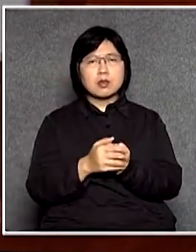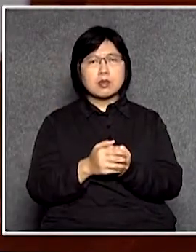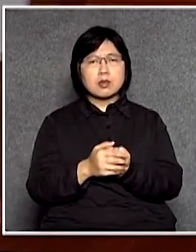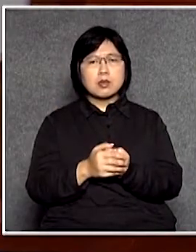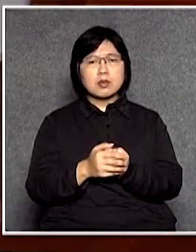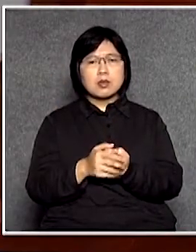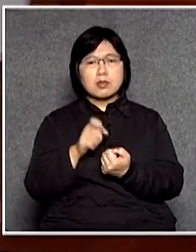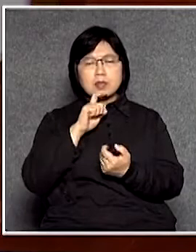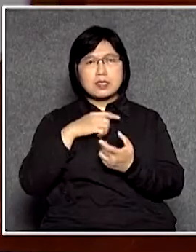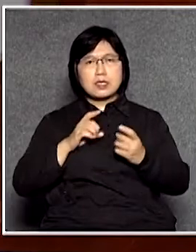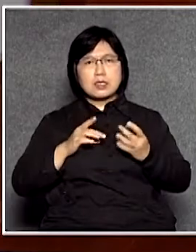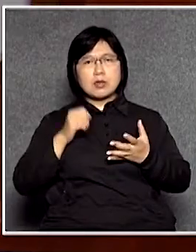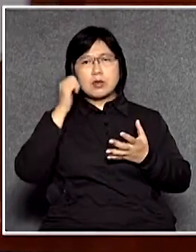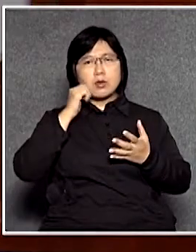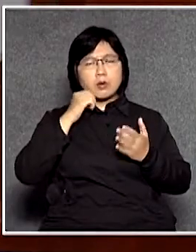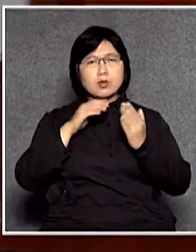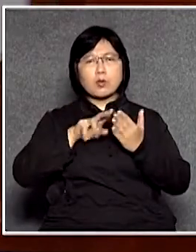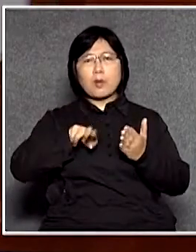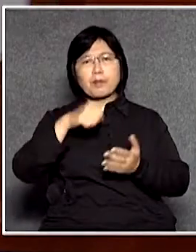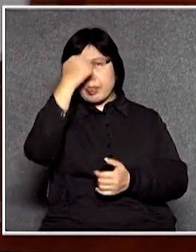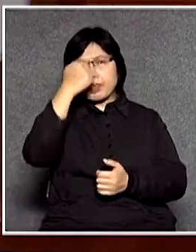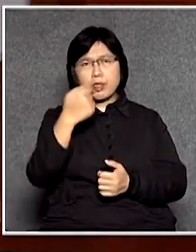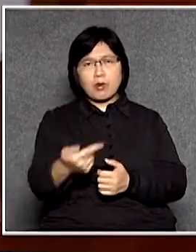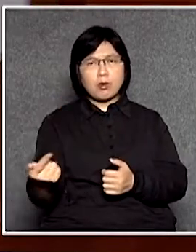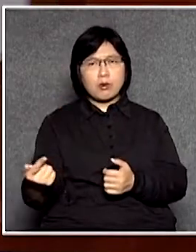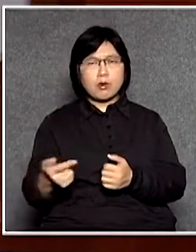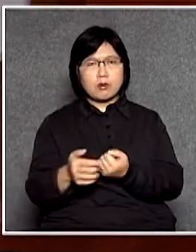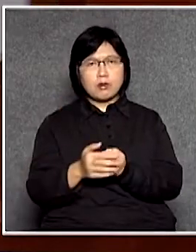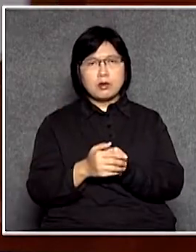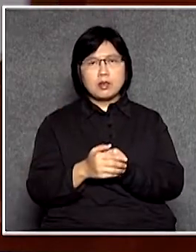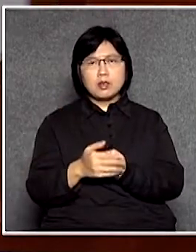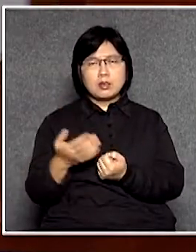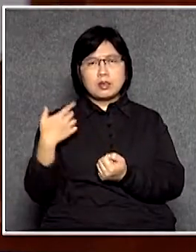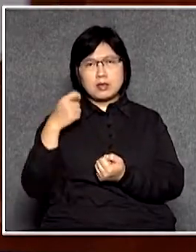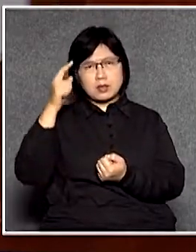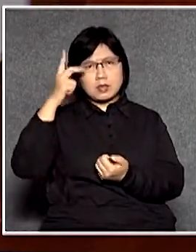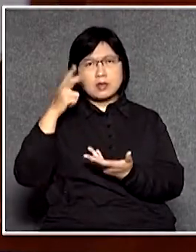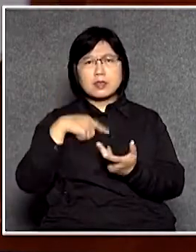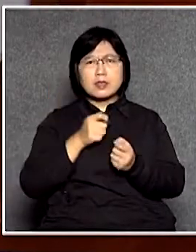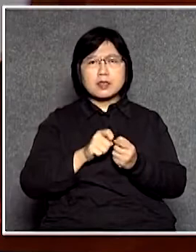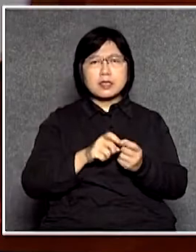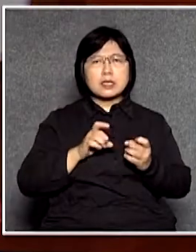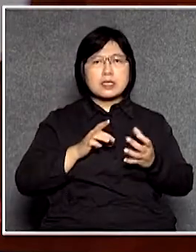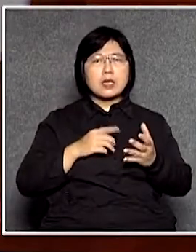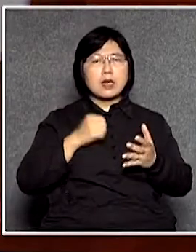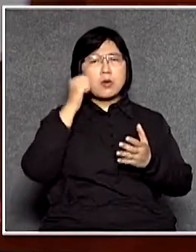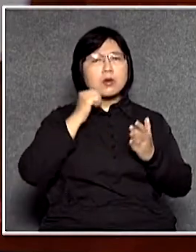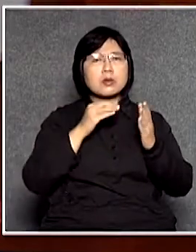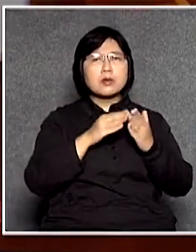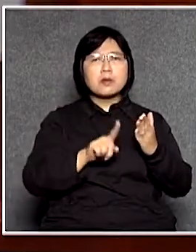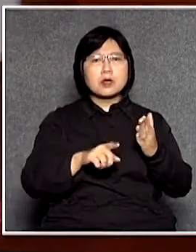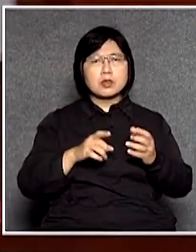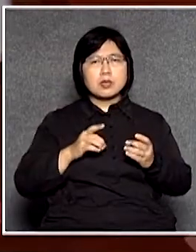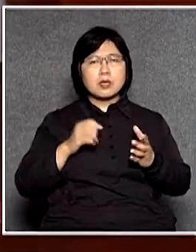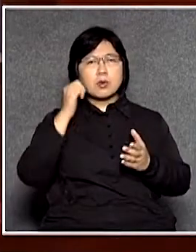營營安老院全部都係揾老親嘅，係咪？我早幾日我講我點樣形容啲私營安老院咧，主席，呢啲私營